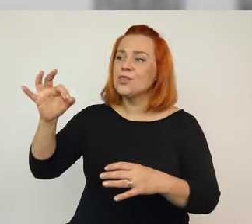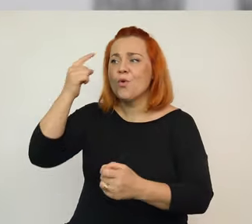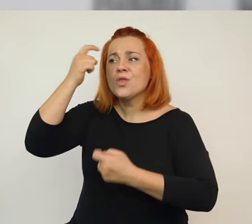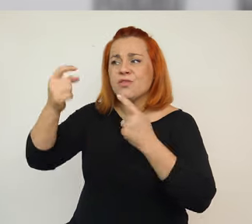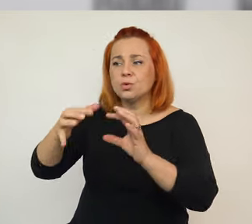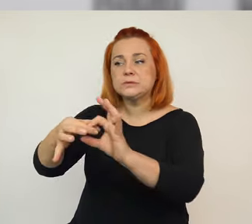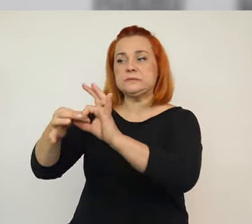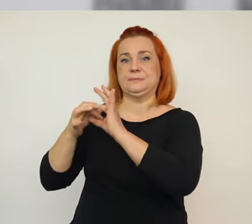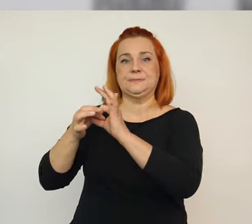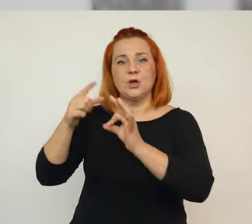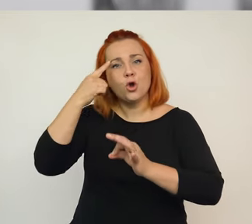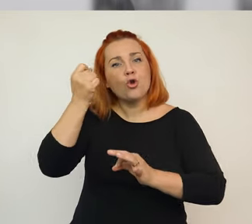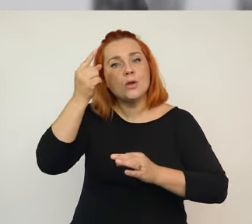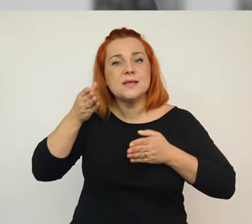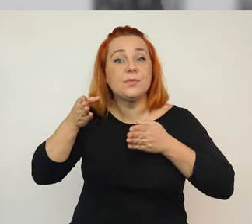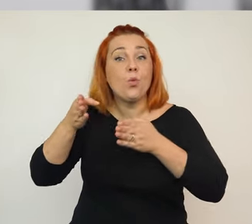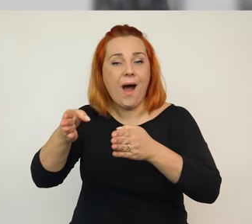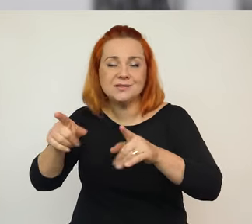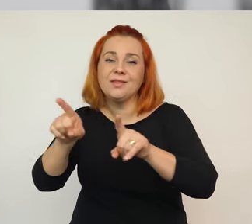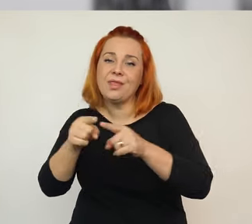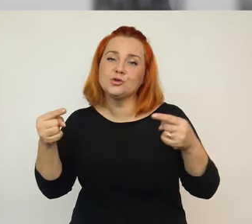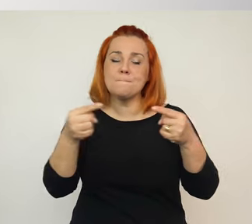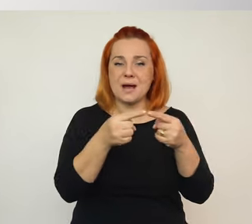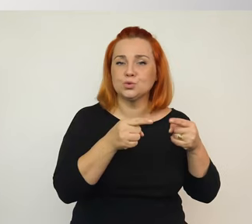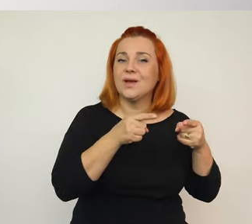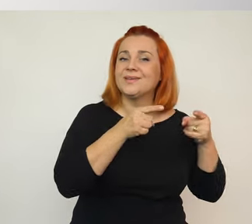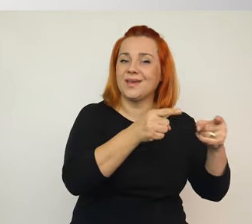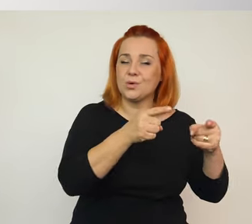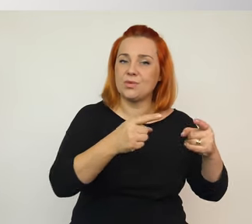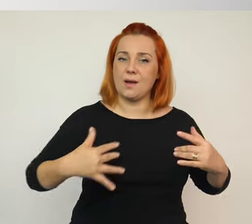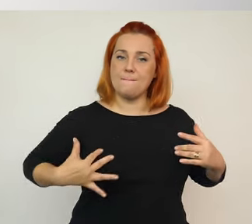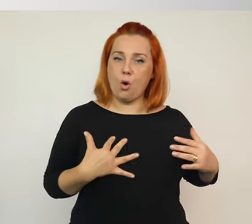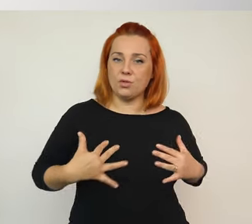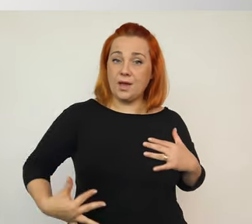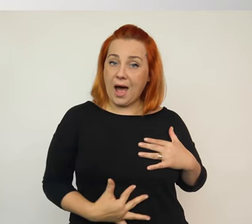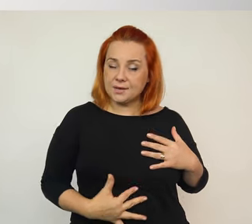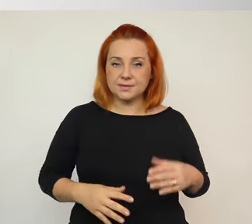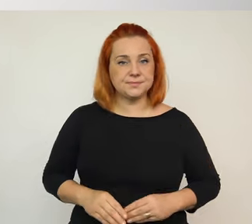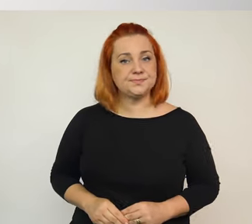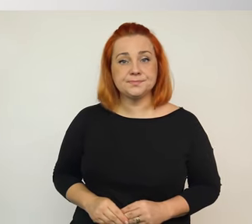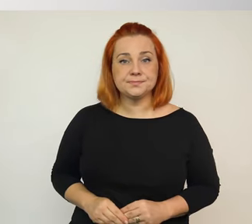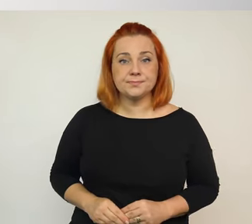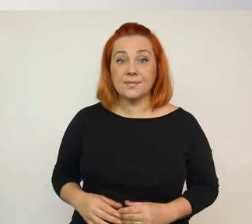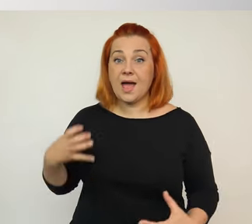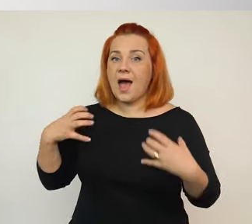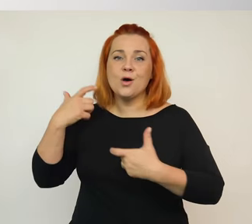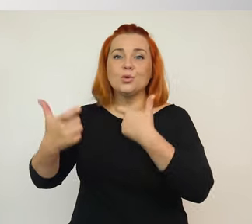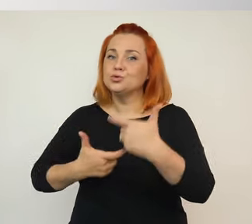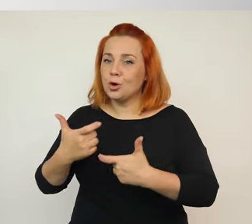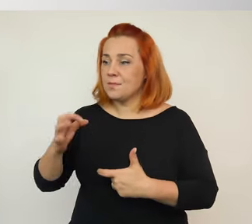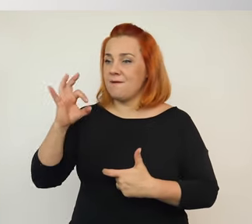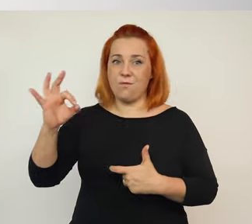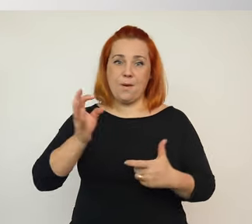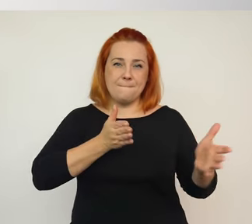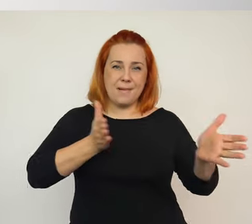konceptualne wpisuje się także w nurt body artu artystka rejestrowała fotograficznie swoje